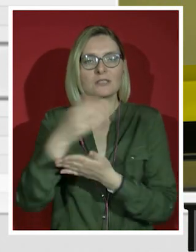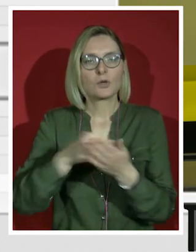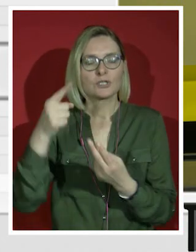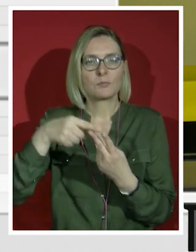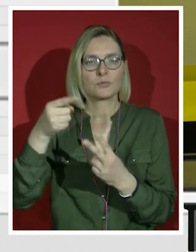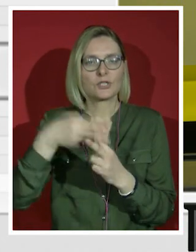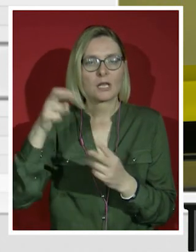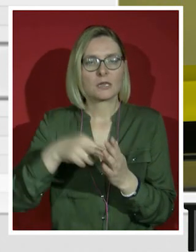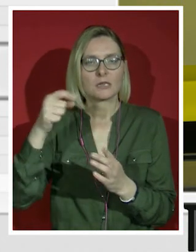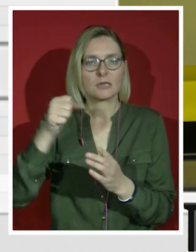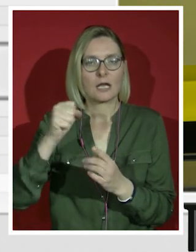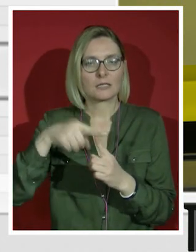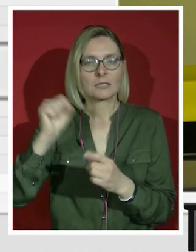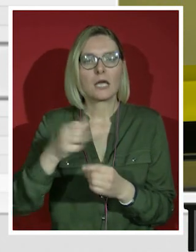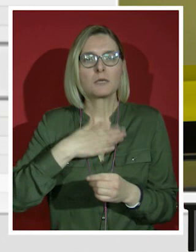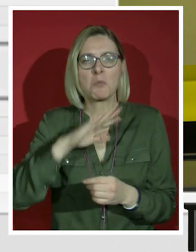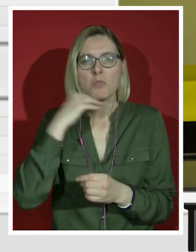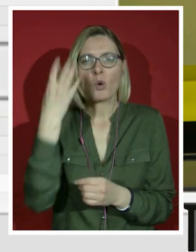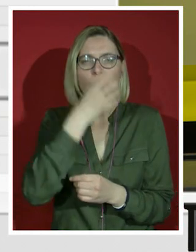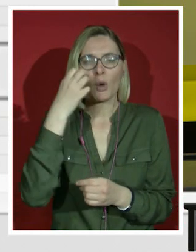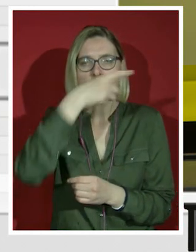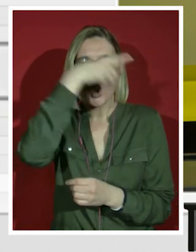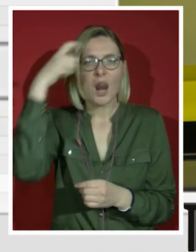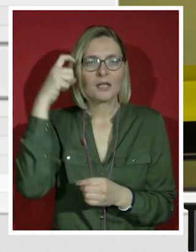Имаме енормно топли лета.